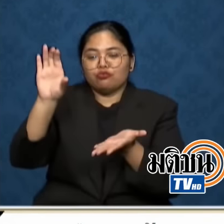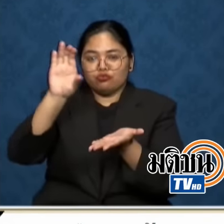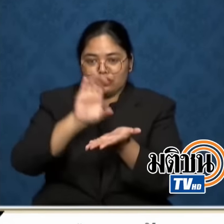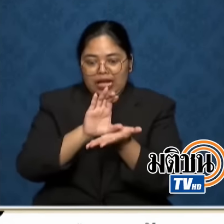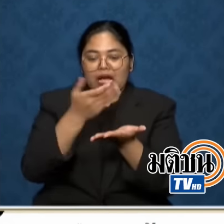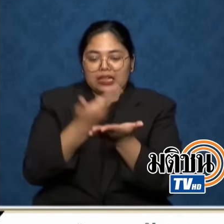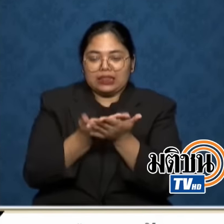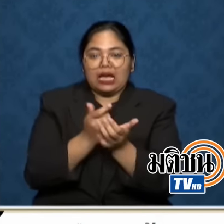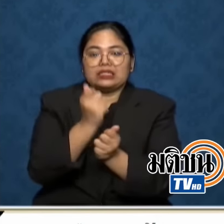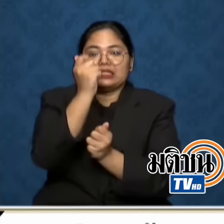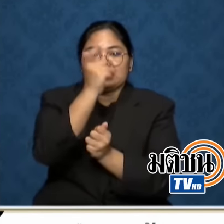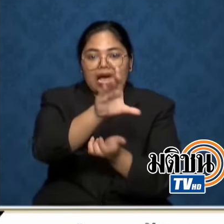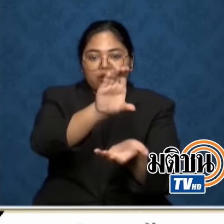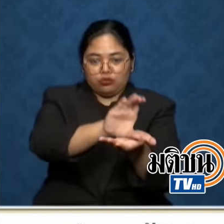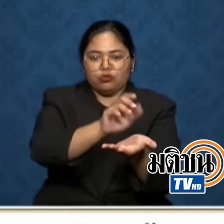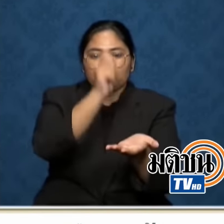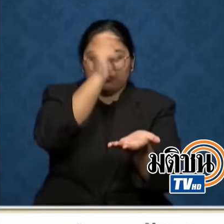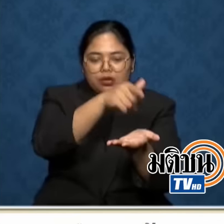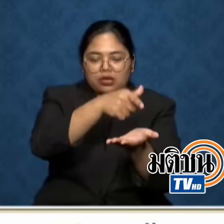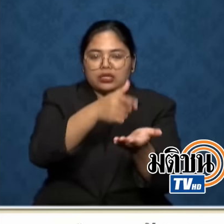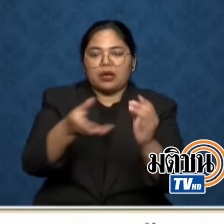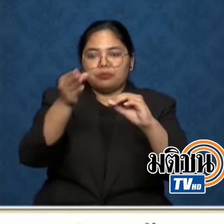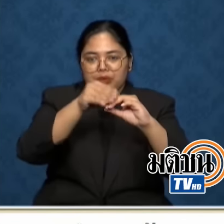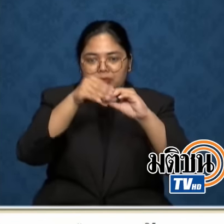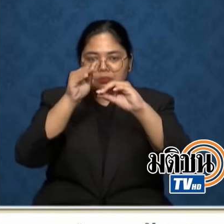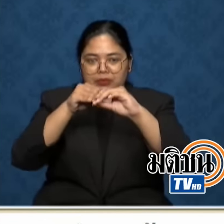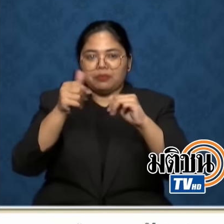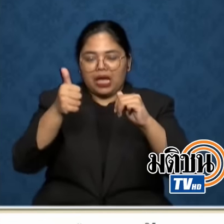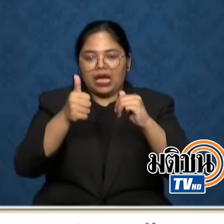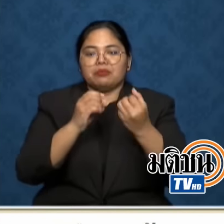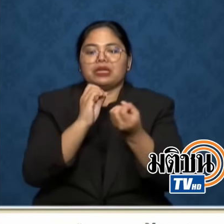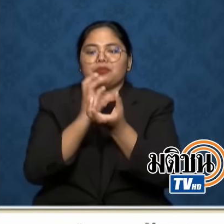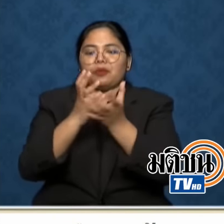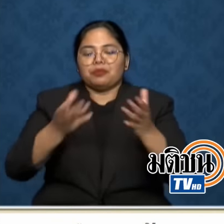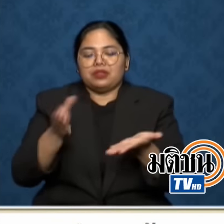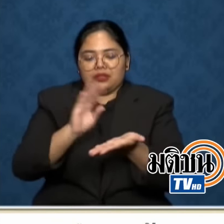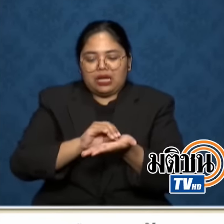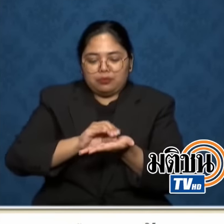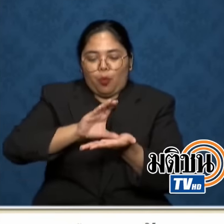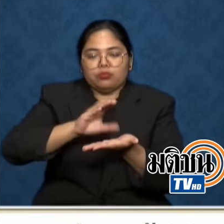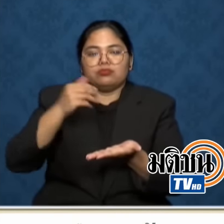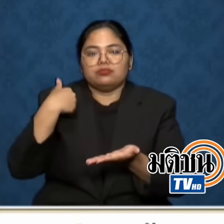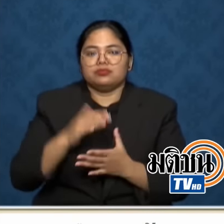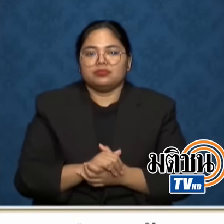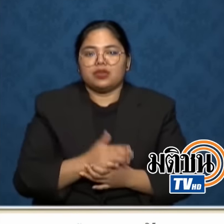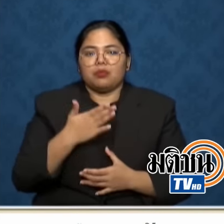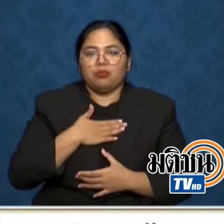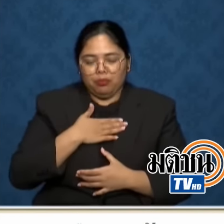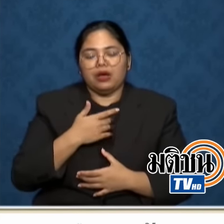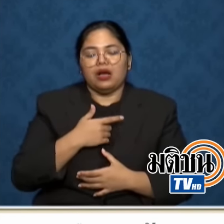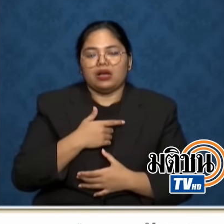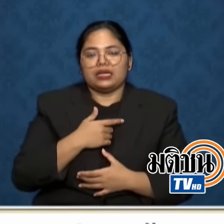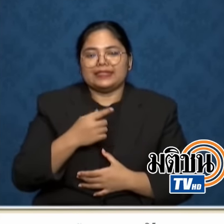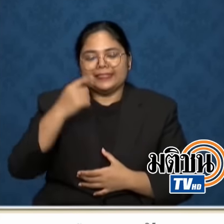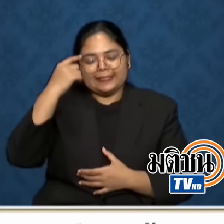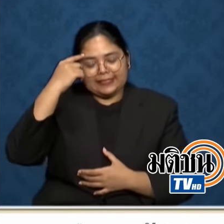ให้กองทุนมันเป็นสโนว์บอลเอฟเฟกต์แล้วโตขึ้นนะครับก็นี่แหละครับก็ผมท่านประธานครับก็ด้วยความหวังดีจริงนโยบ